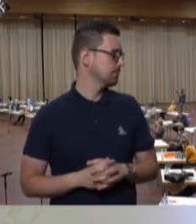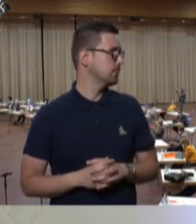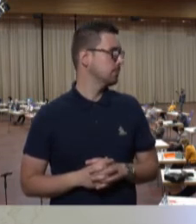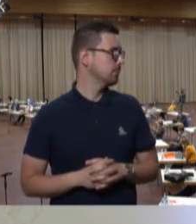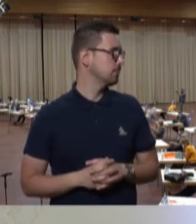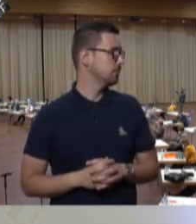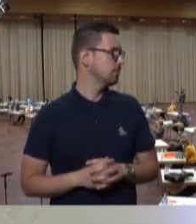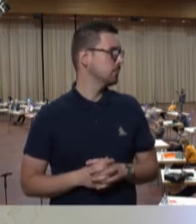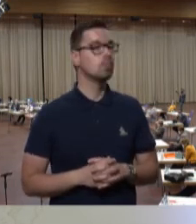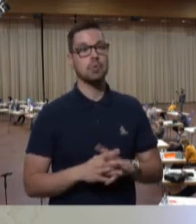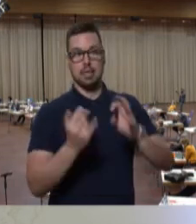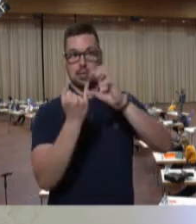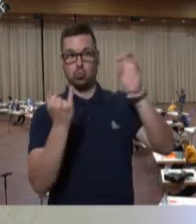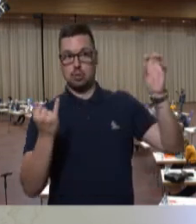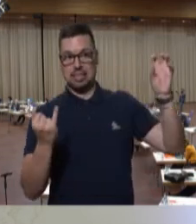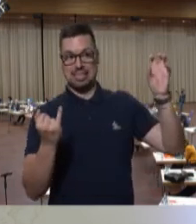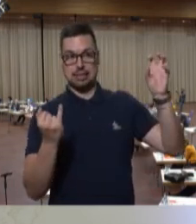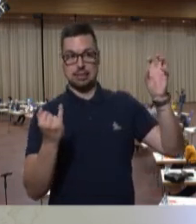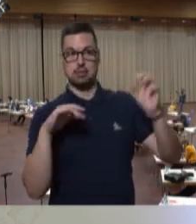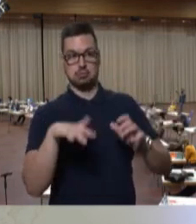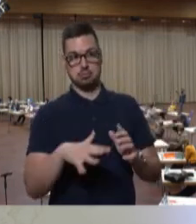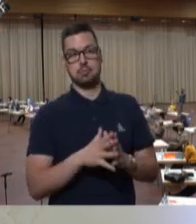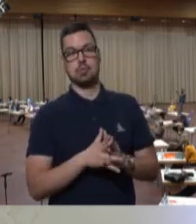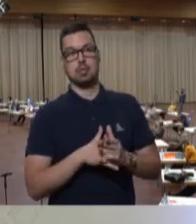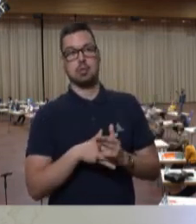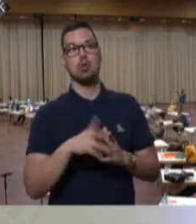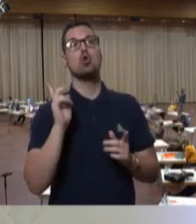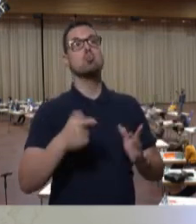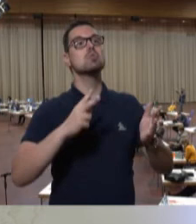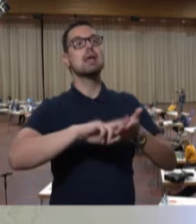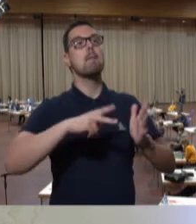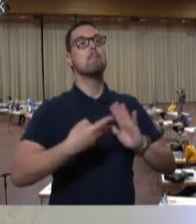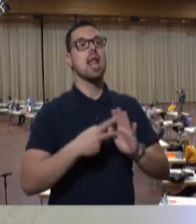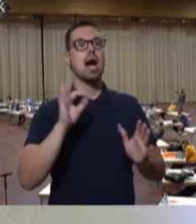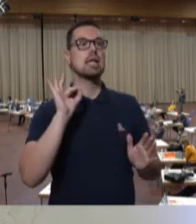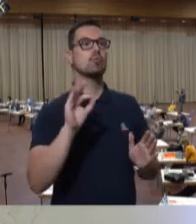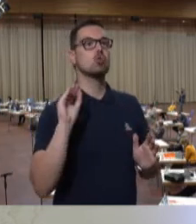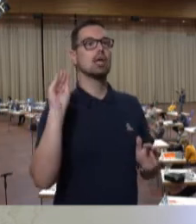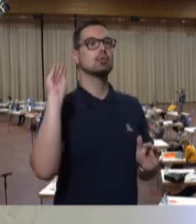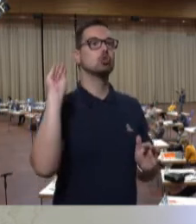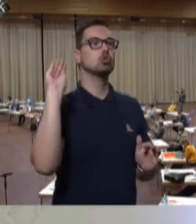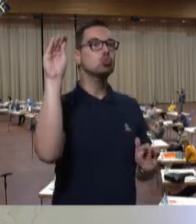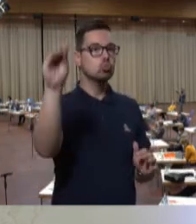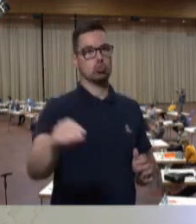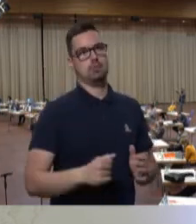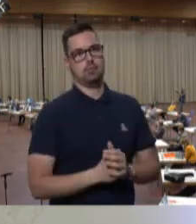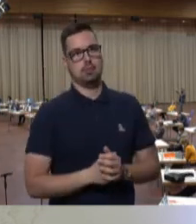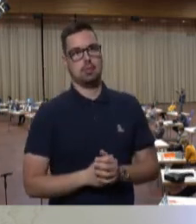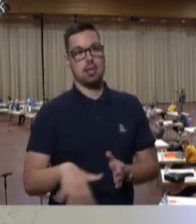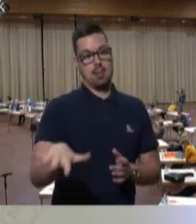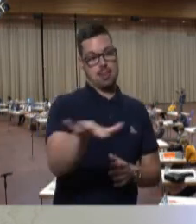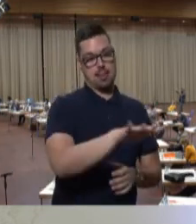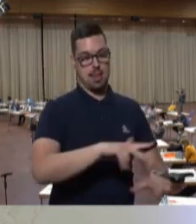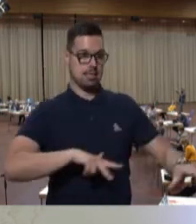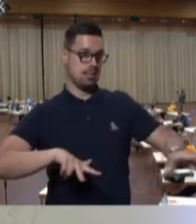Und wer sich so zur Industrie bekennt, der muss auch einen Plan für die Zukunft haben. Diese